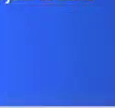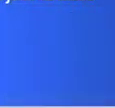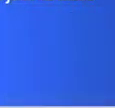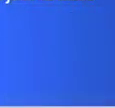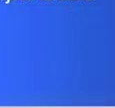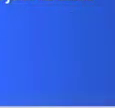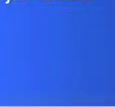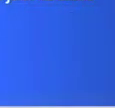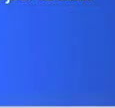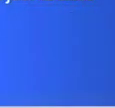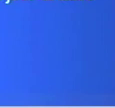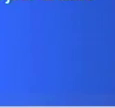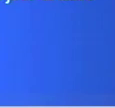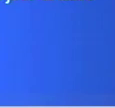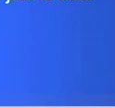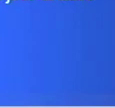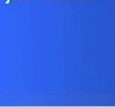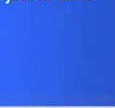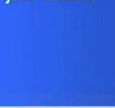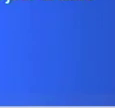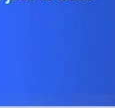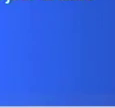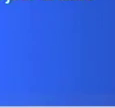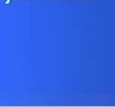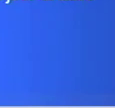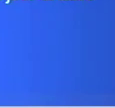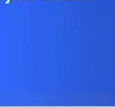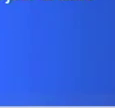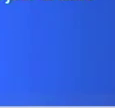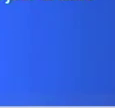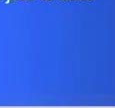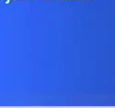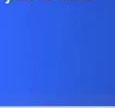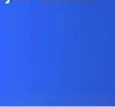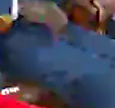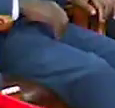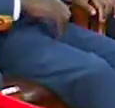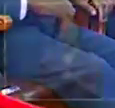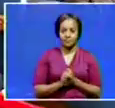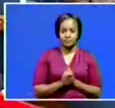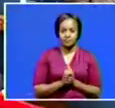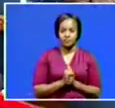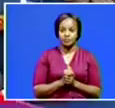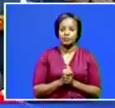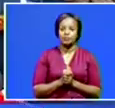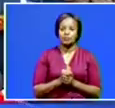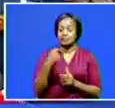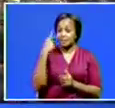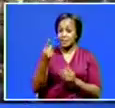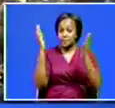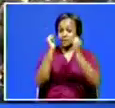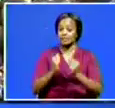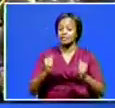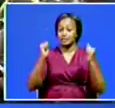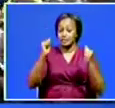linafaa kuchaguliwa kuendeleza hatua nyingine wa mchakato wa kuchukua maoni. Ole Sapit anasema kwamba Rais Kenyatta